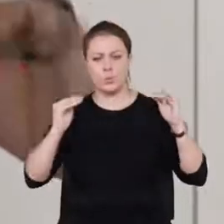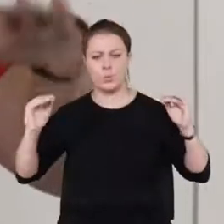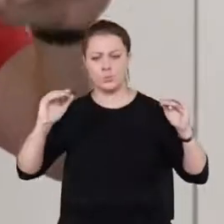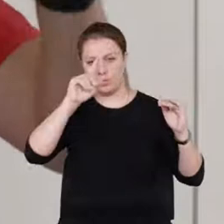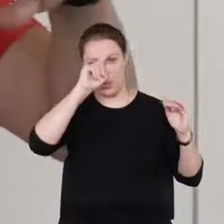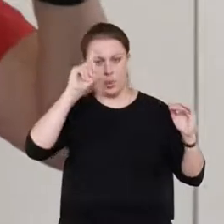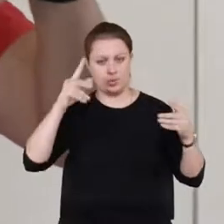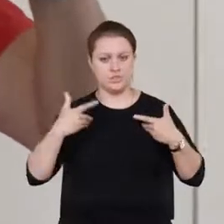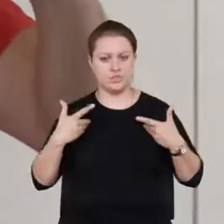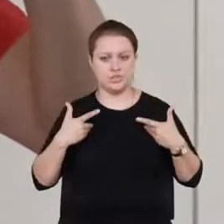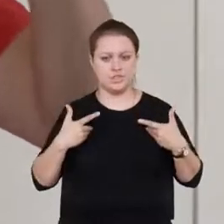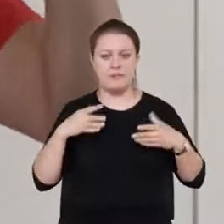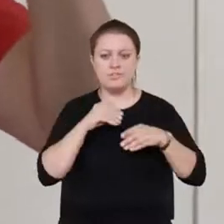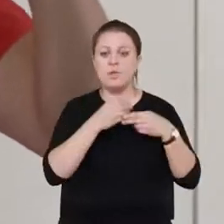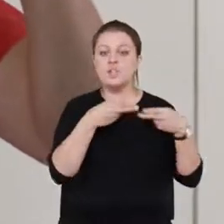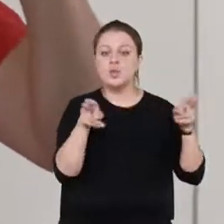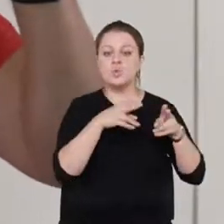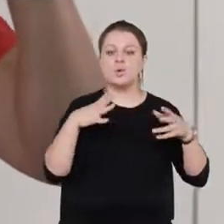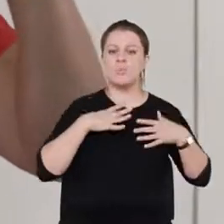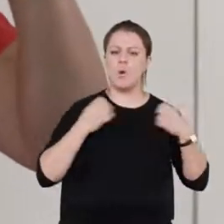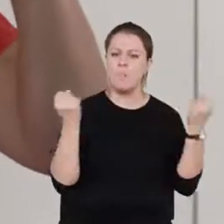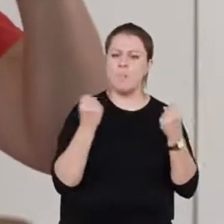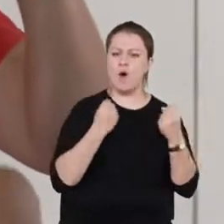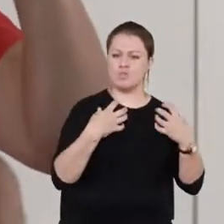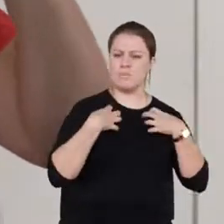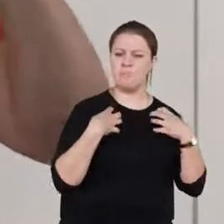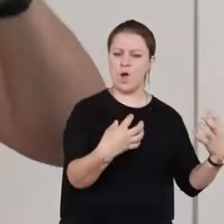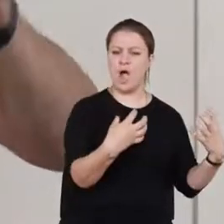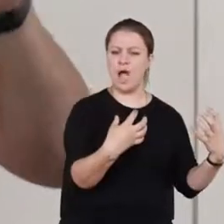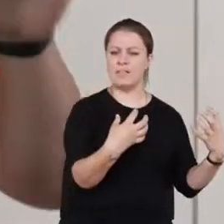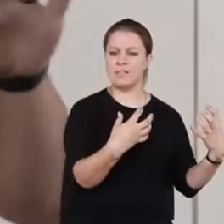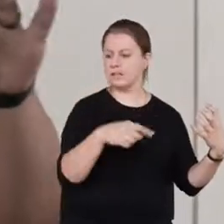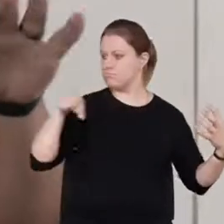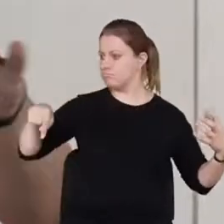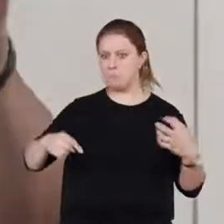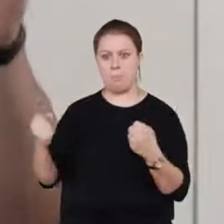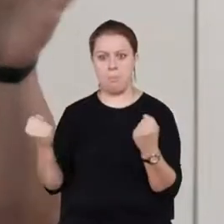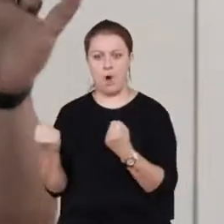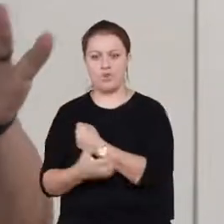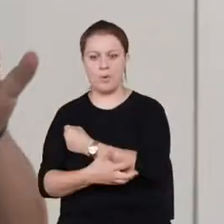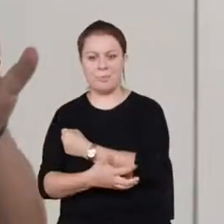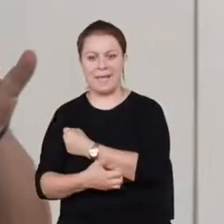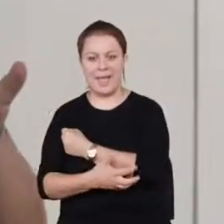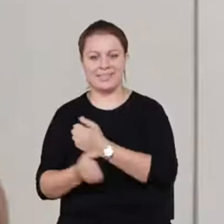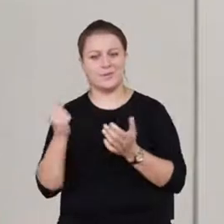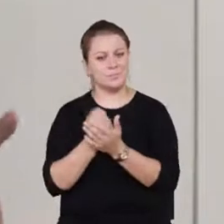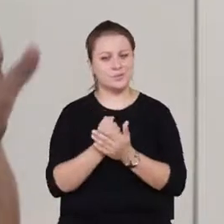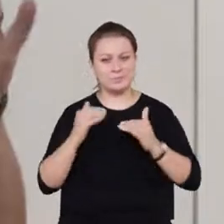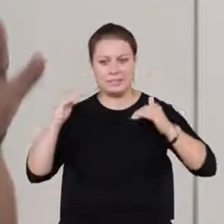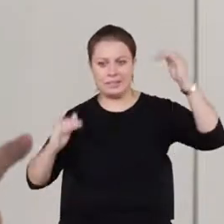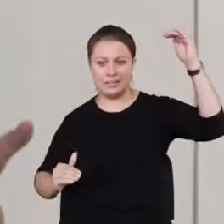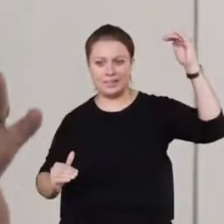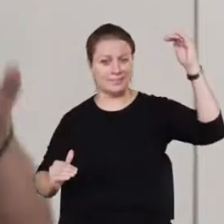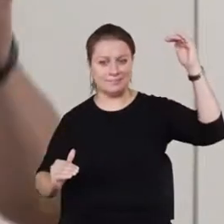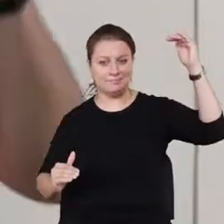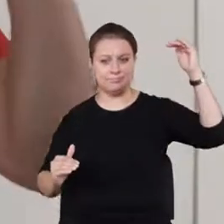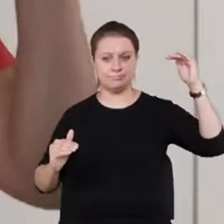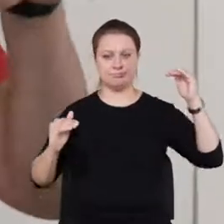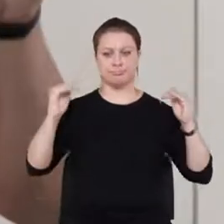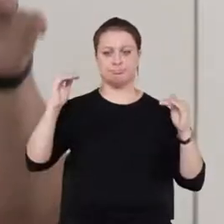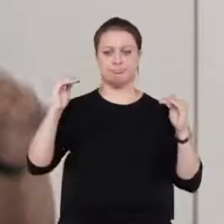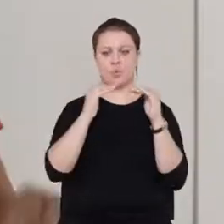wielkimi majątkami, a tymi karłowatymi gospodarstwami chłopskimi. Ten problem bardzo różnie wyglądał w różnych regionach, w